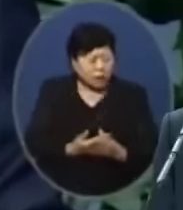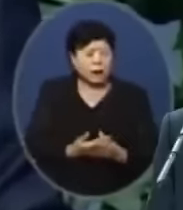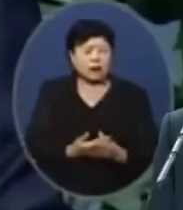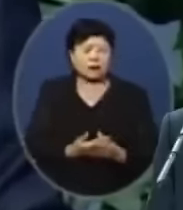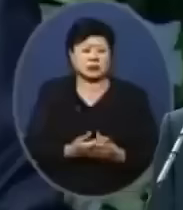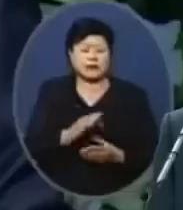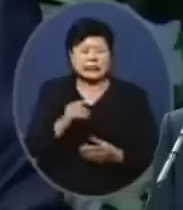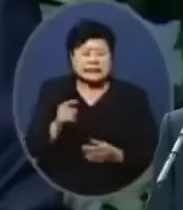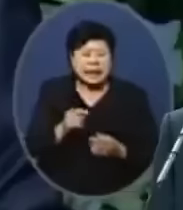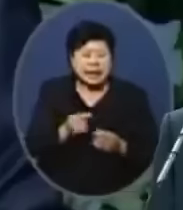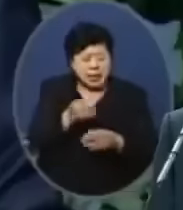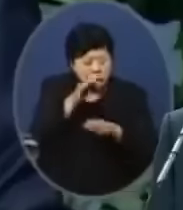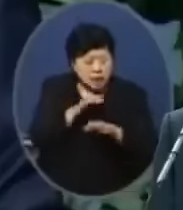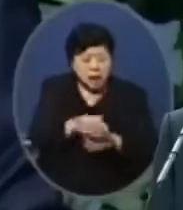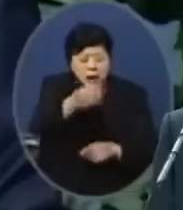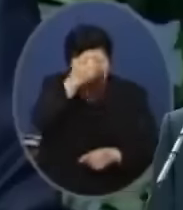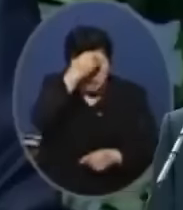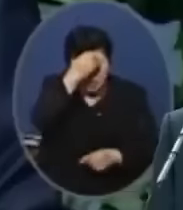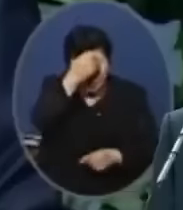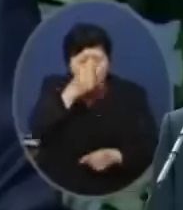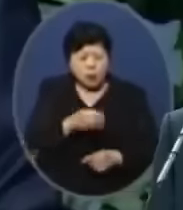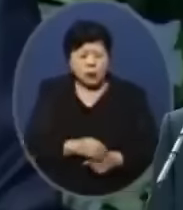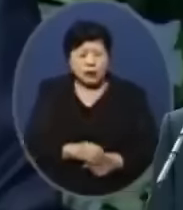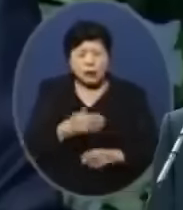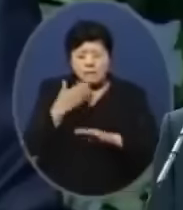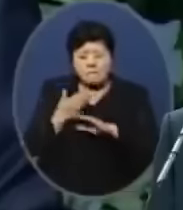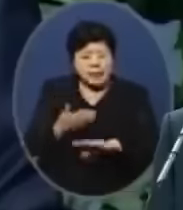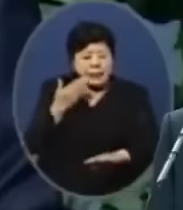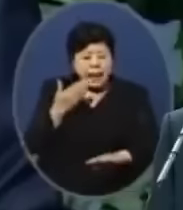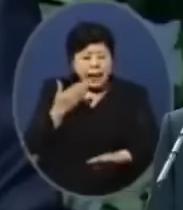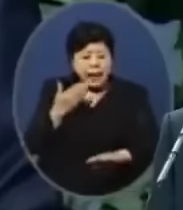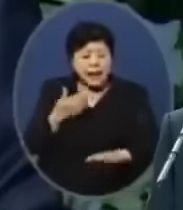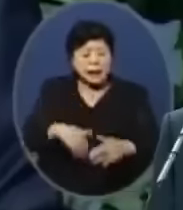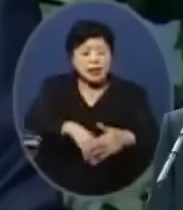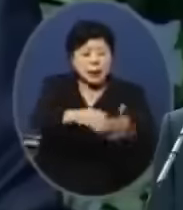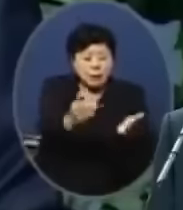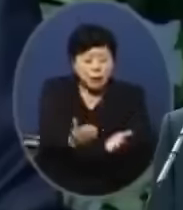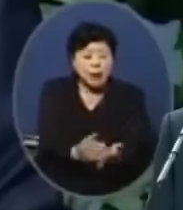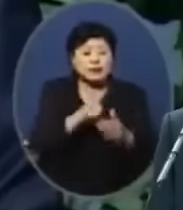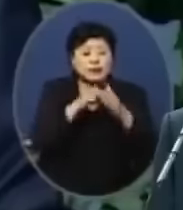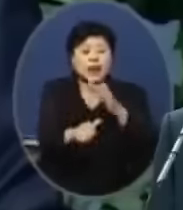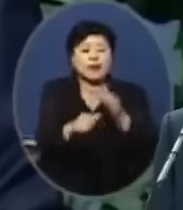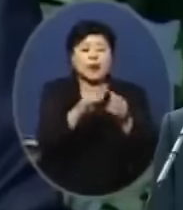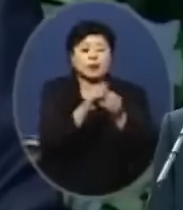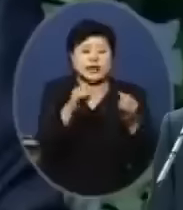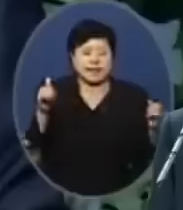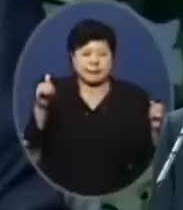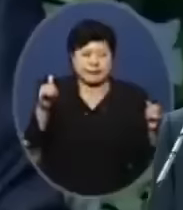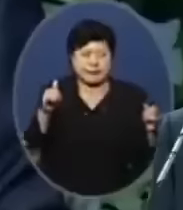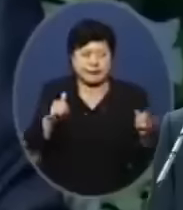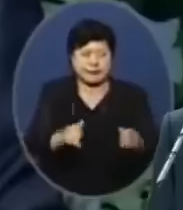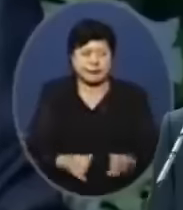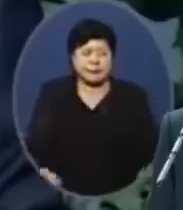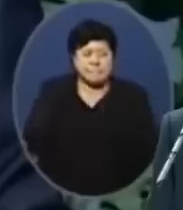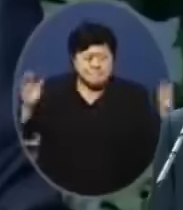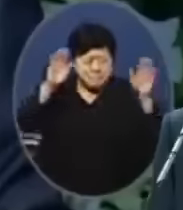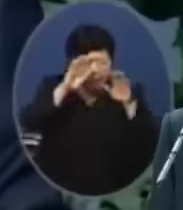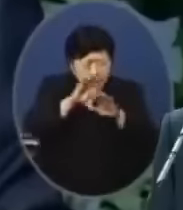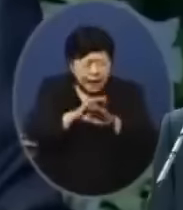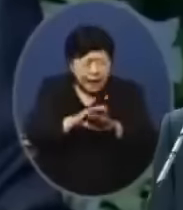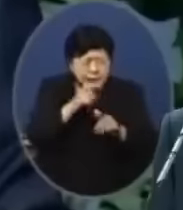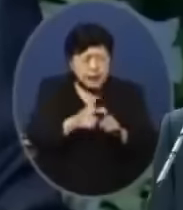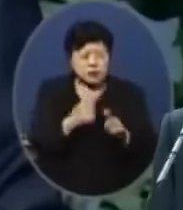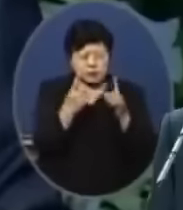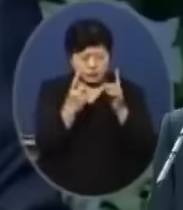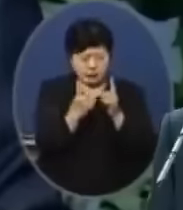교인이요 기독교를 정면으로 반대하는 단체의 지도자인 것입니다. 그러나 그가 밤중에